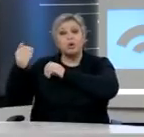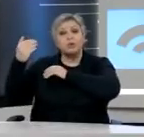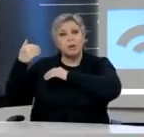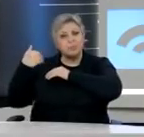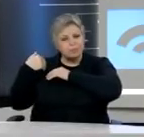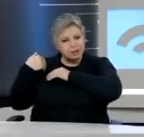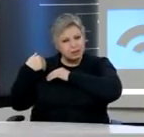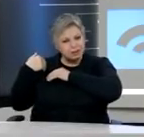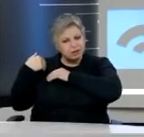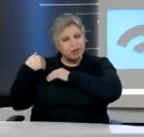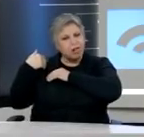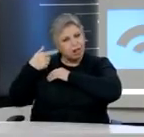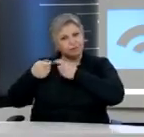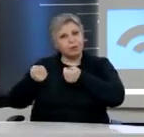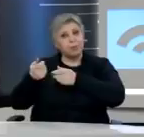οι πρακτικές είναι εδώ